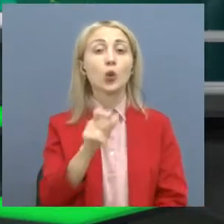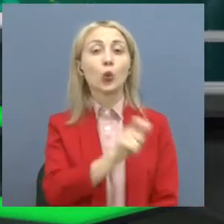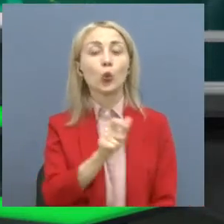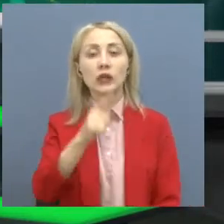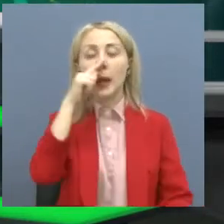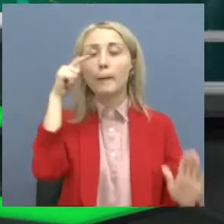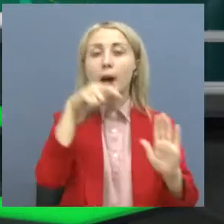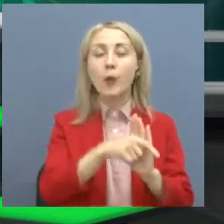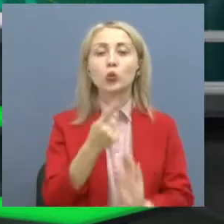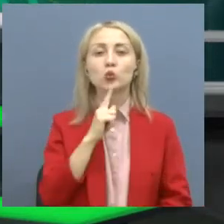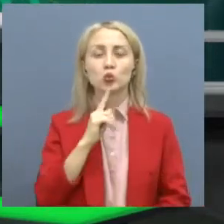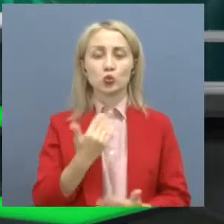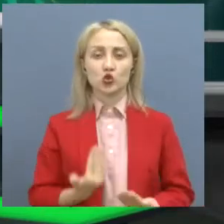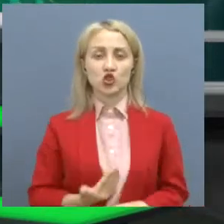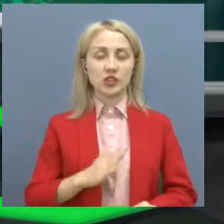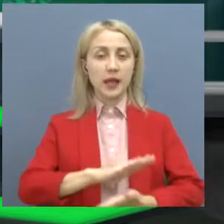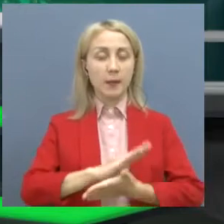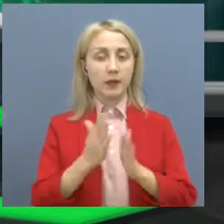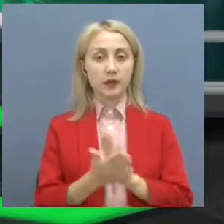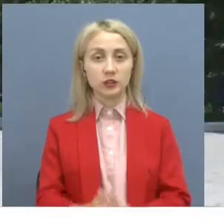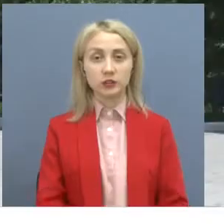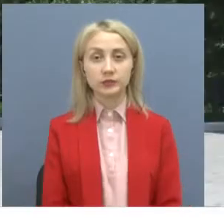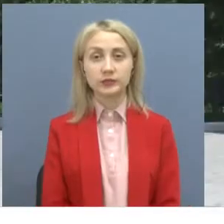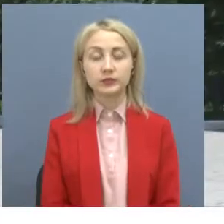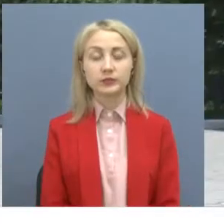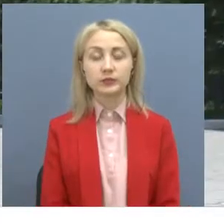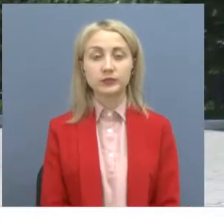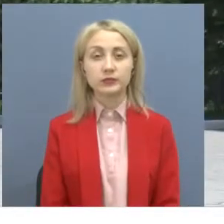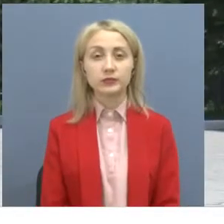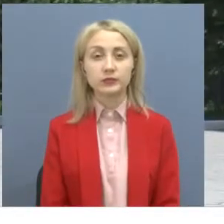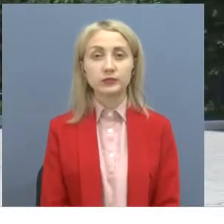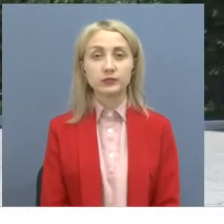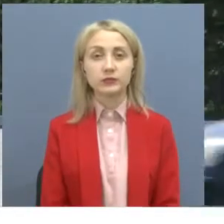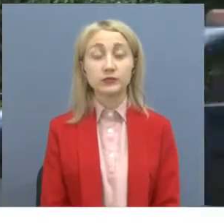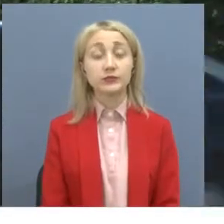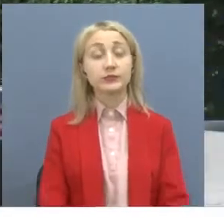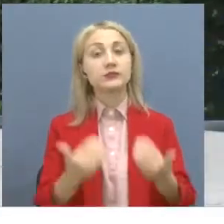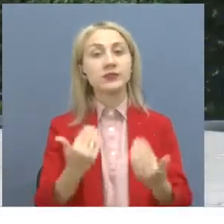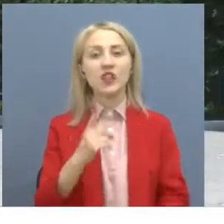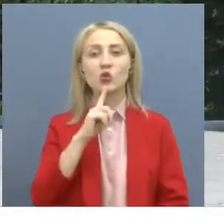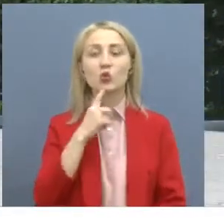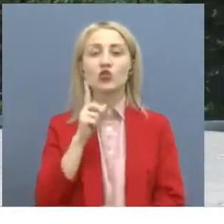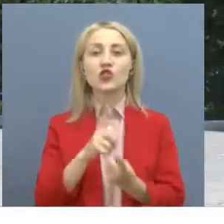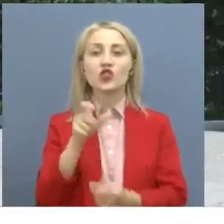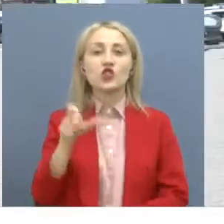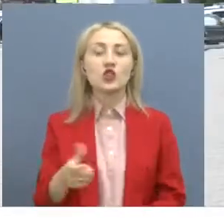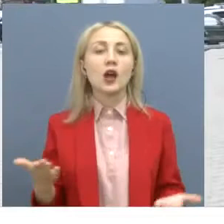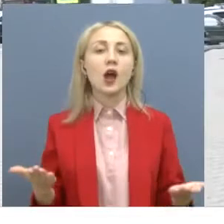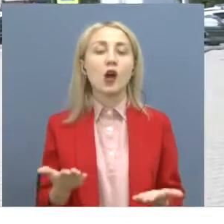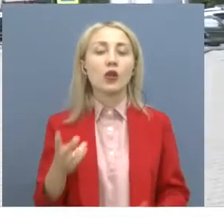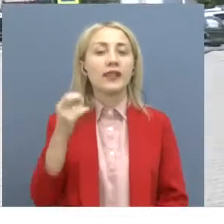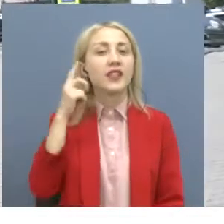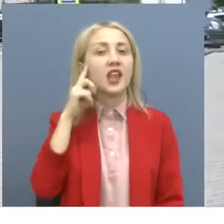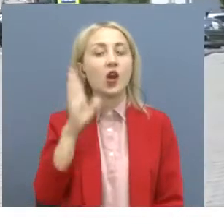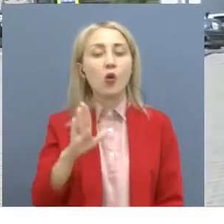және бейімдеу орталығымен бірлесіп әзірленген. Бүгінде ВИЧ індеті жайлы естімеген адамды кезіктіру